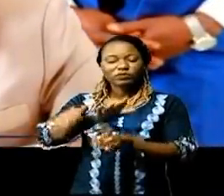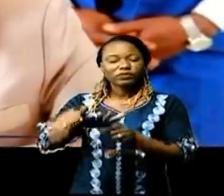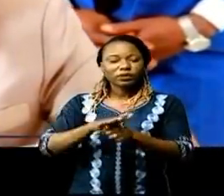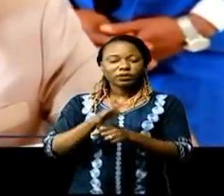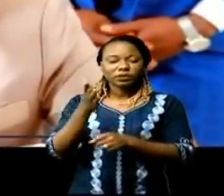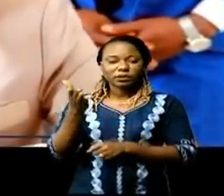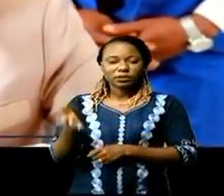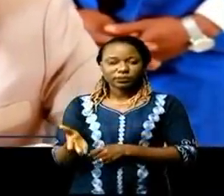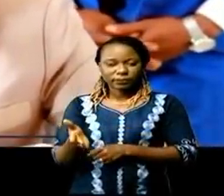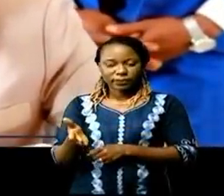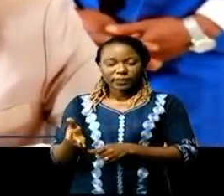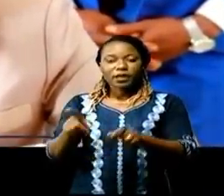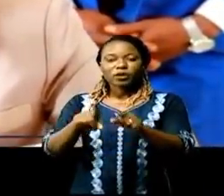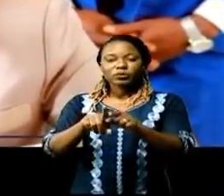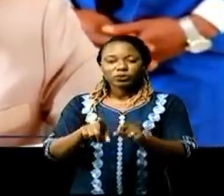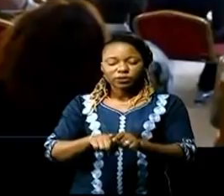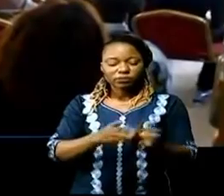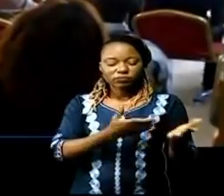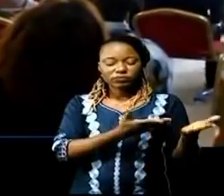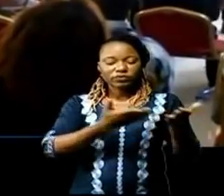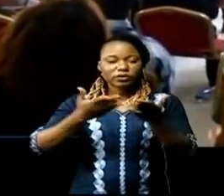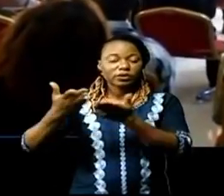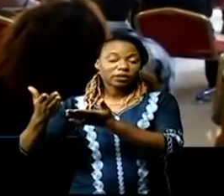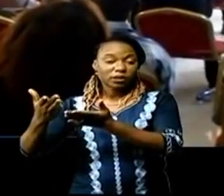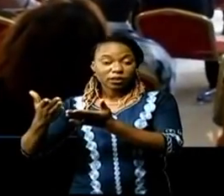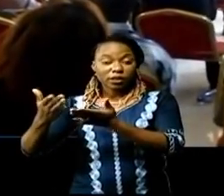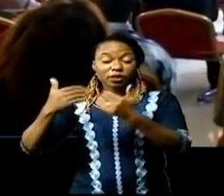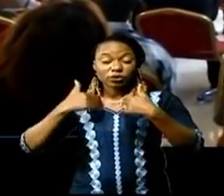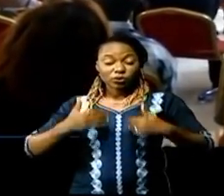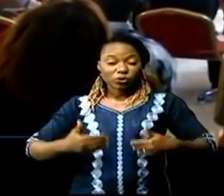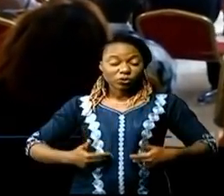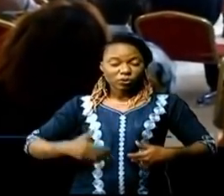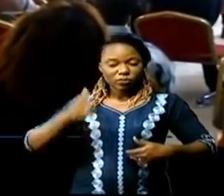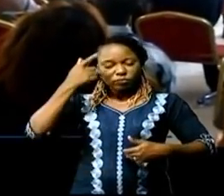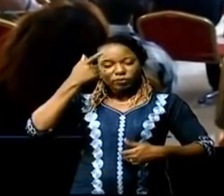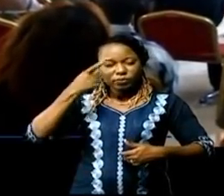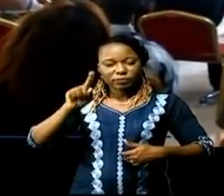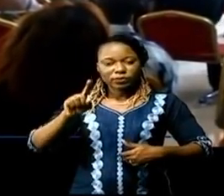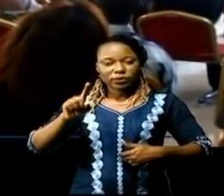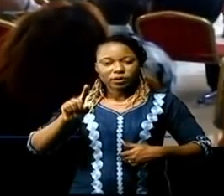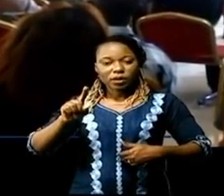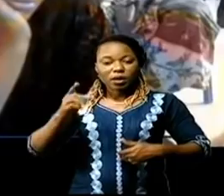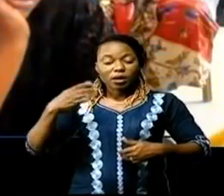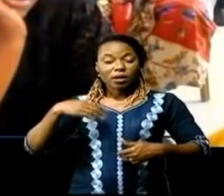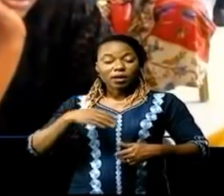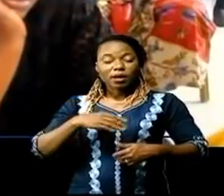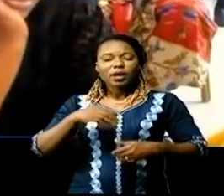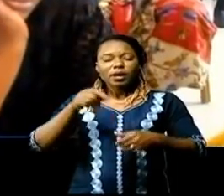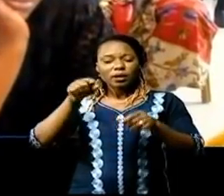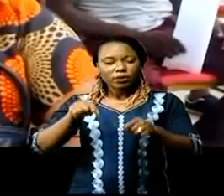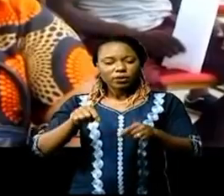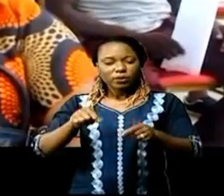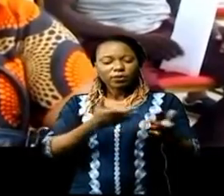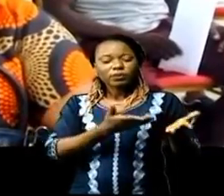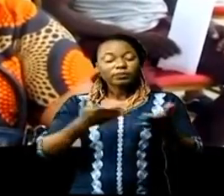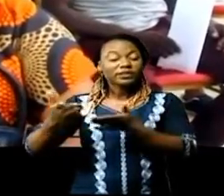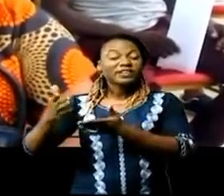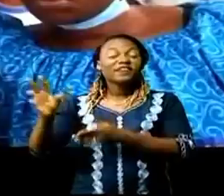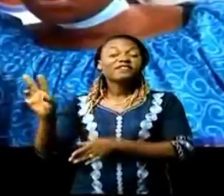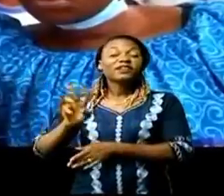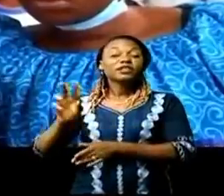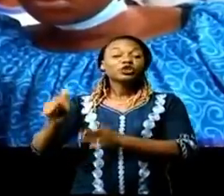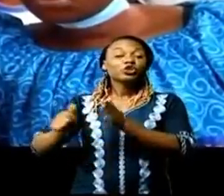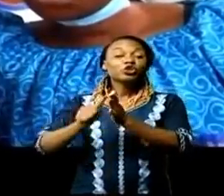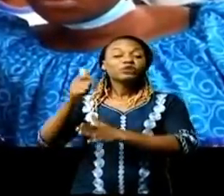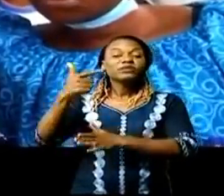a-t-il martelé. La levée des corps de la morgue de l'hôpital général de Kinshasa, ex-Mamaemo, interviendra vendredi 11